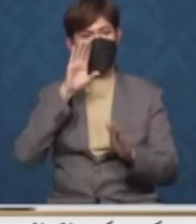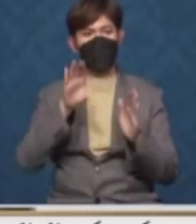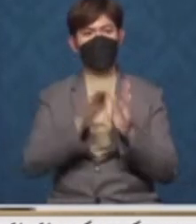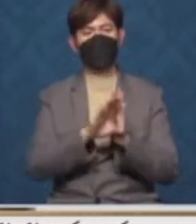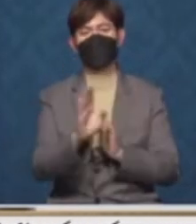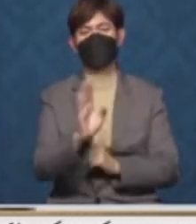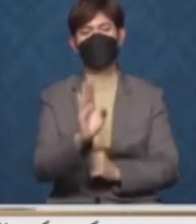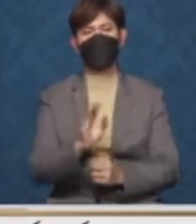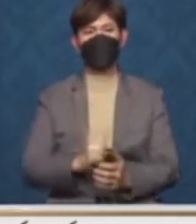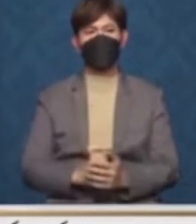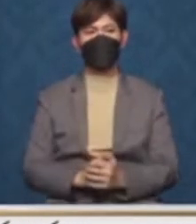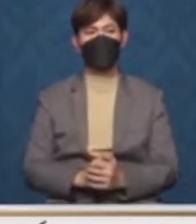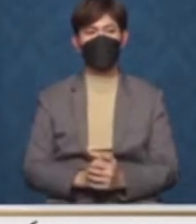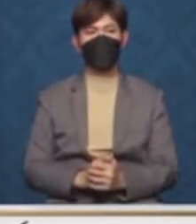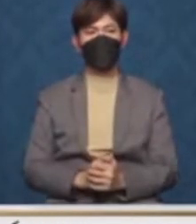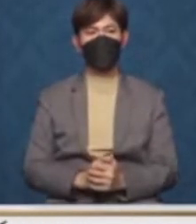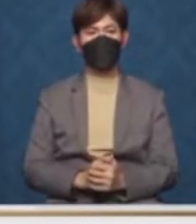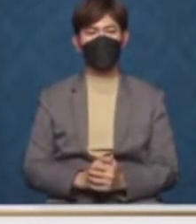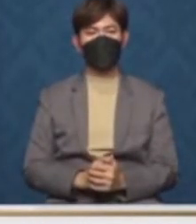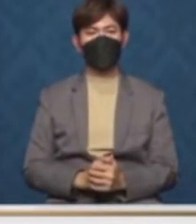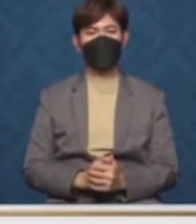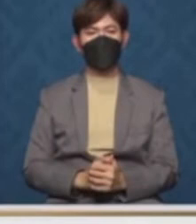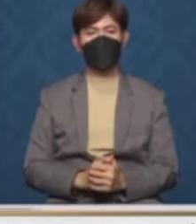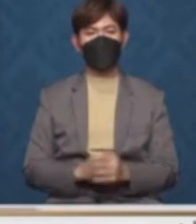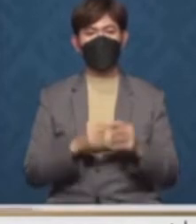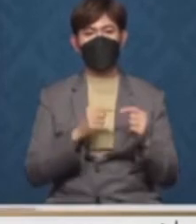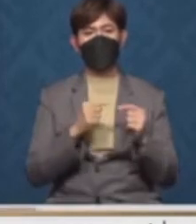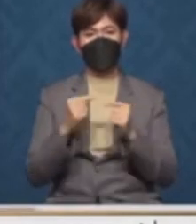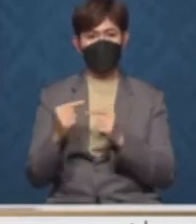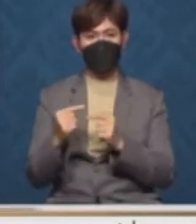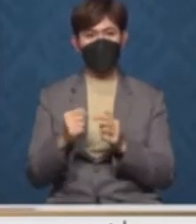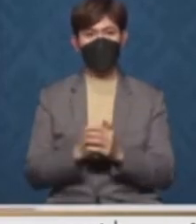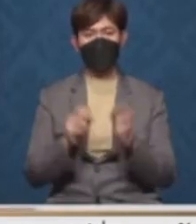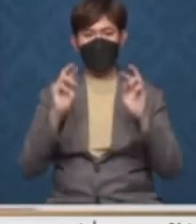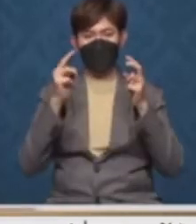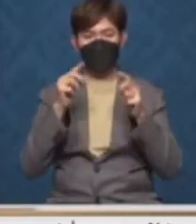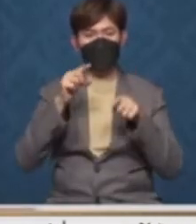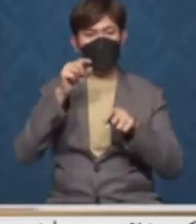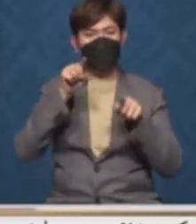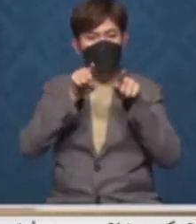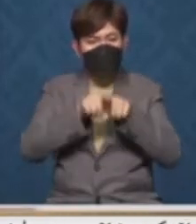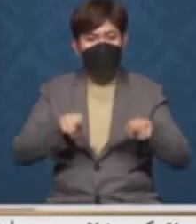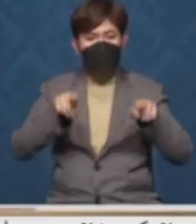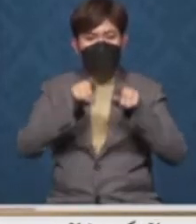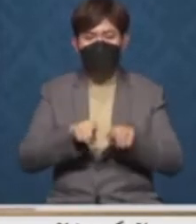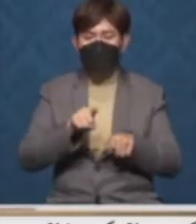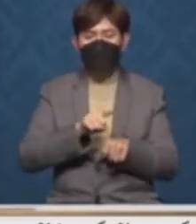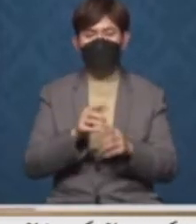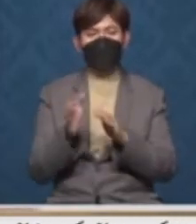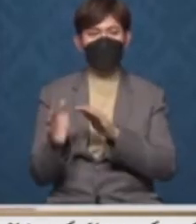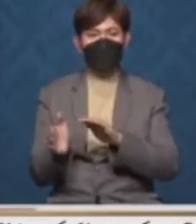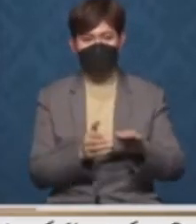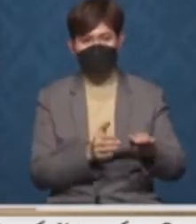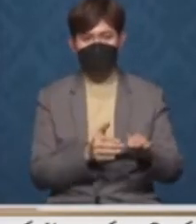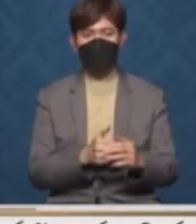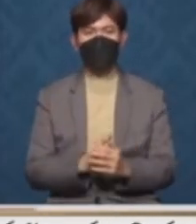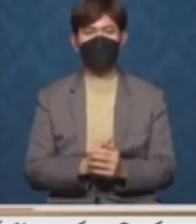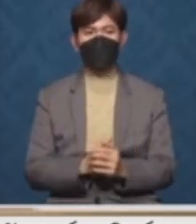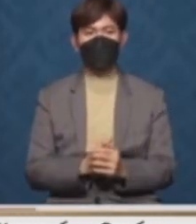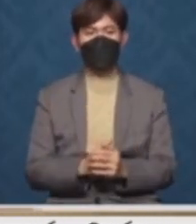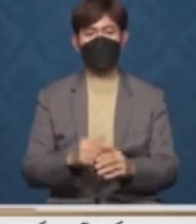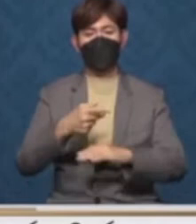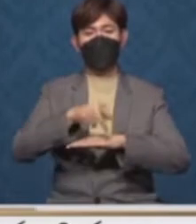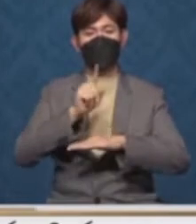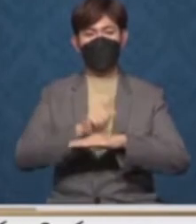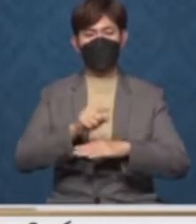ครับครับเชิญต่ออะไรที่ประเด็นซ้ำก็ผ่านไปนะครับครับผมเชิญต่อครับ ท่านประธานครับ